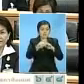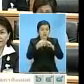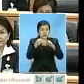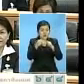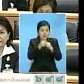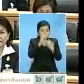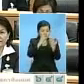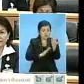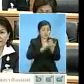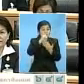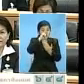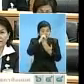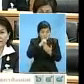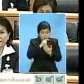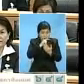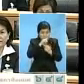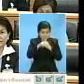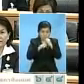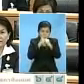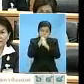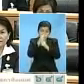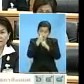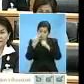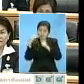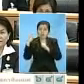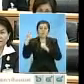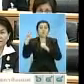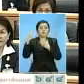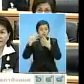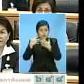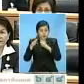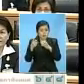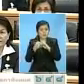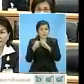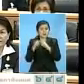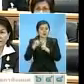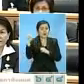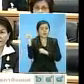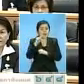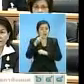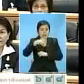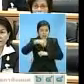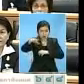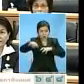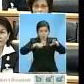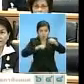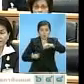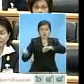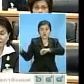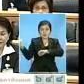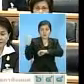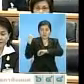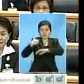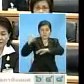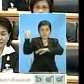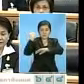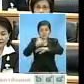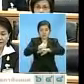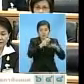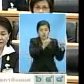านั้นแท้ที่จริงแล้วเป็นปัญหาการแย่งชิงอำนาจทางการเมืองระหว่างคน2